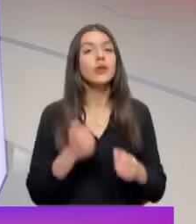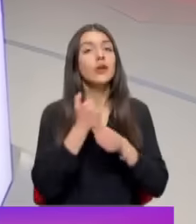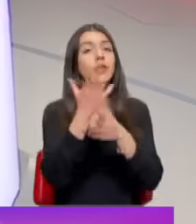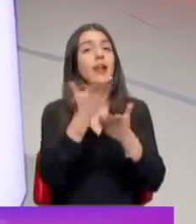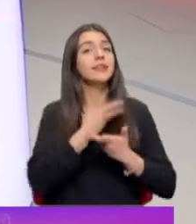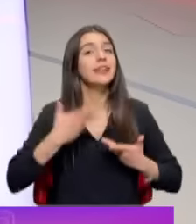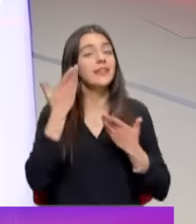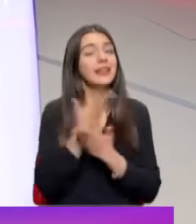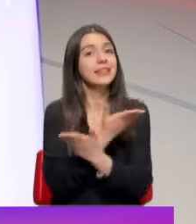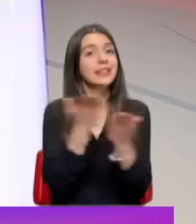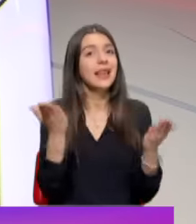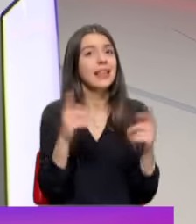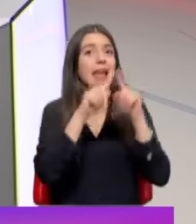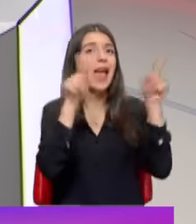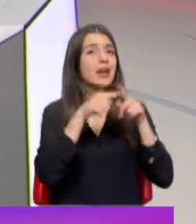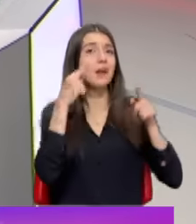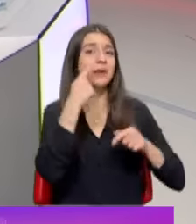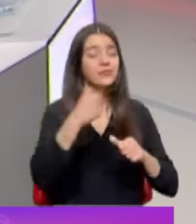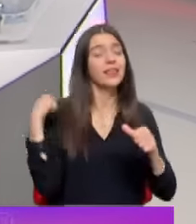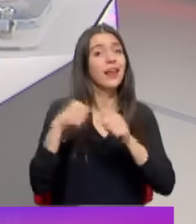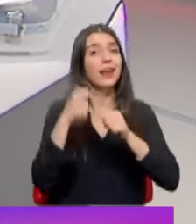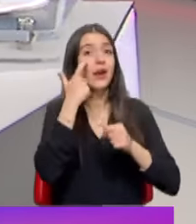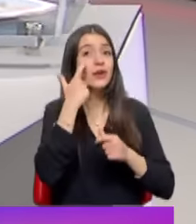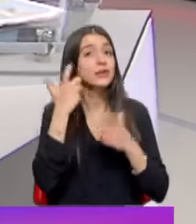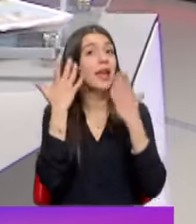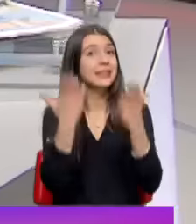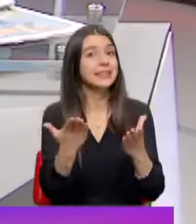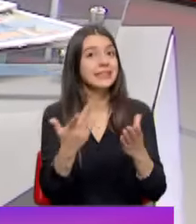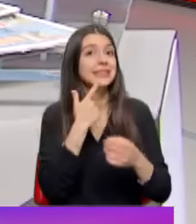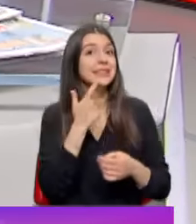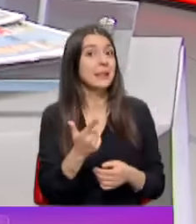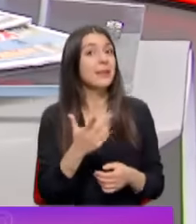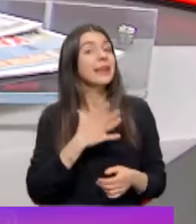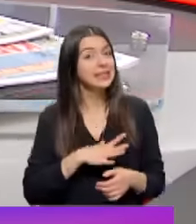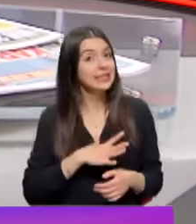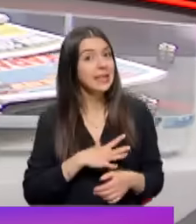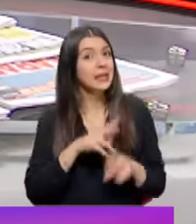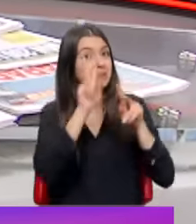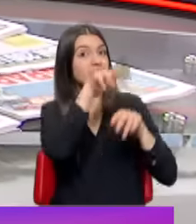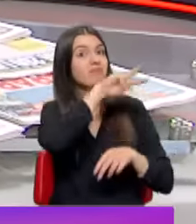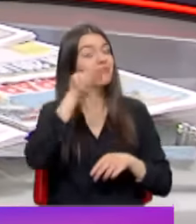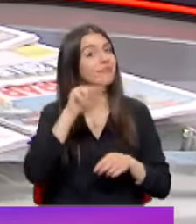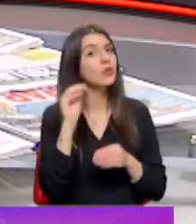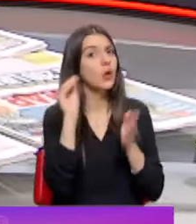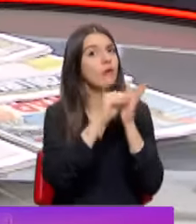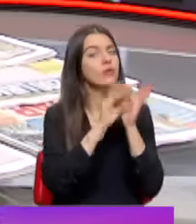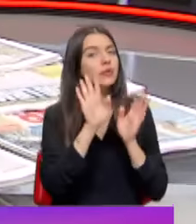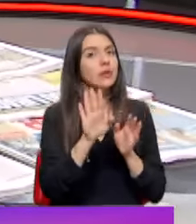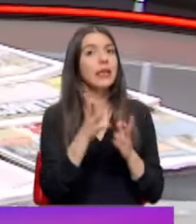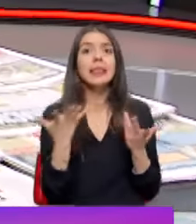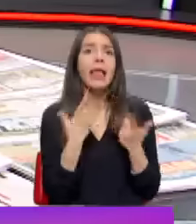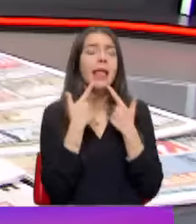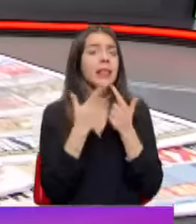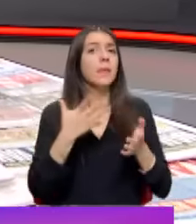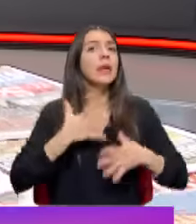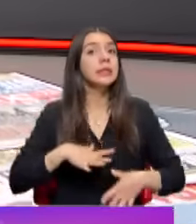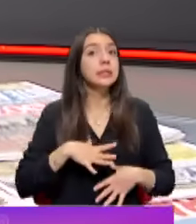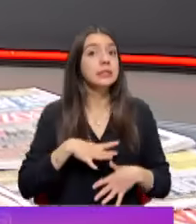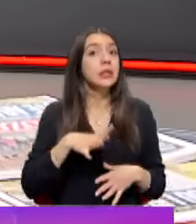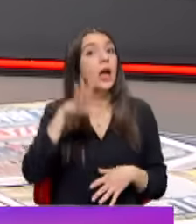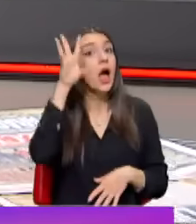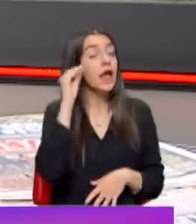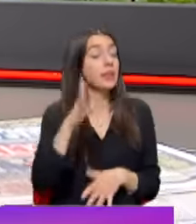Günaydın sevgili izleyenler. Ekran başına bir kez daha hoş geldiniz. Demek istediğim başlığını attık. Ne demek istediğinizi